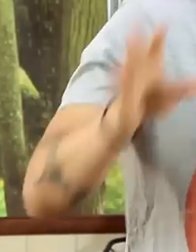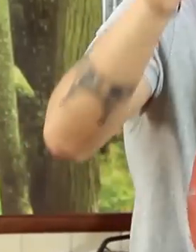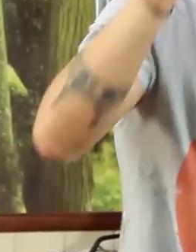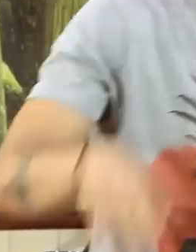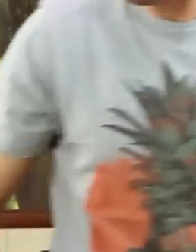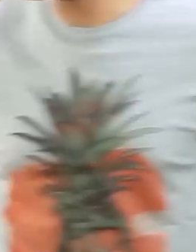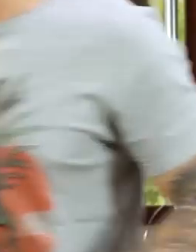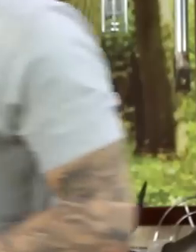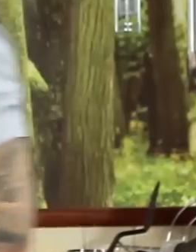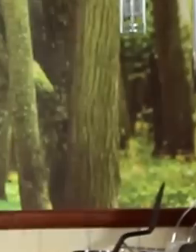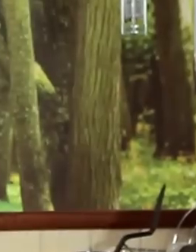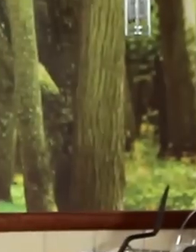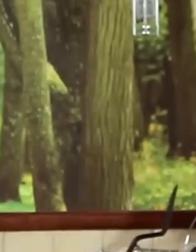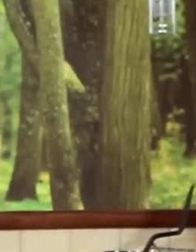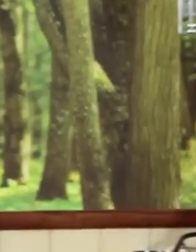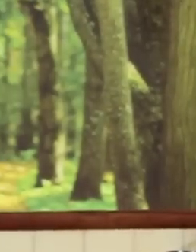Φεύγω.